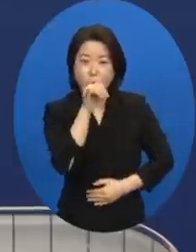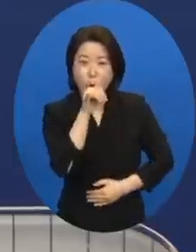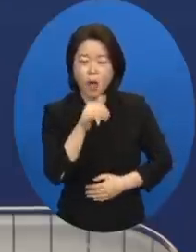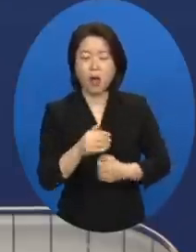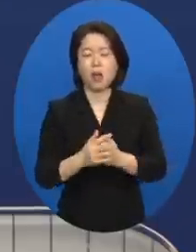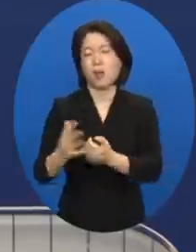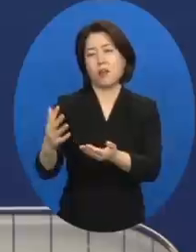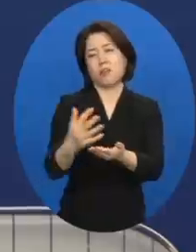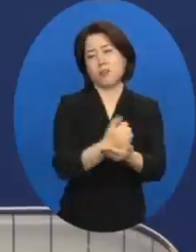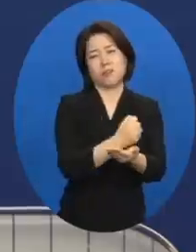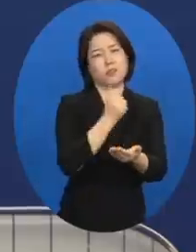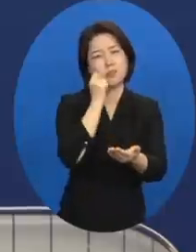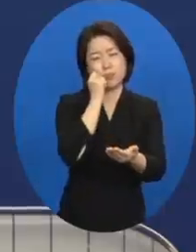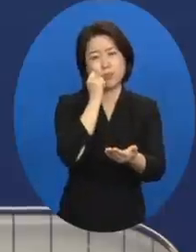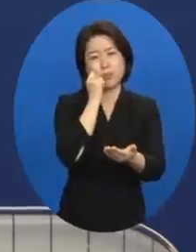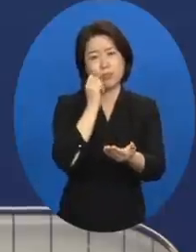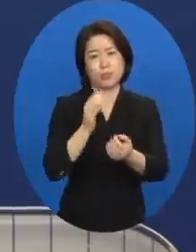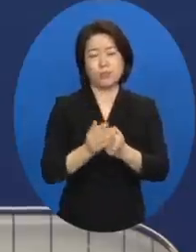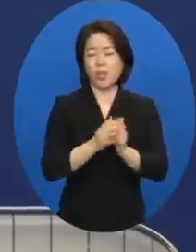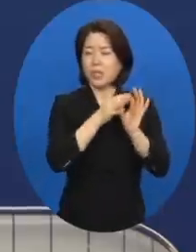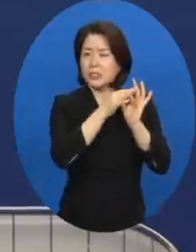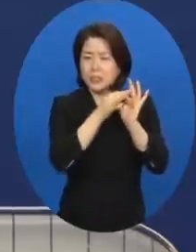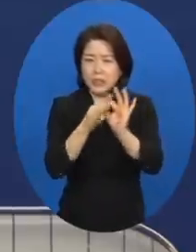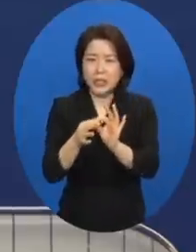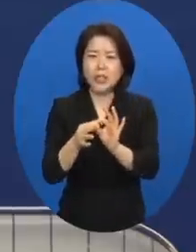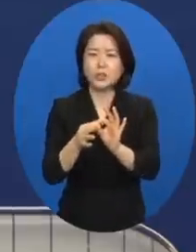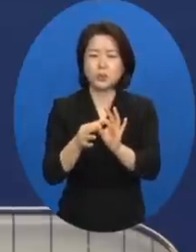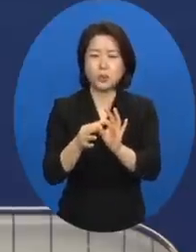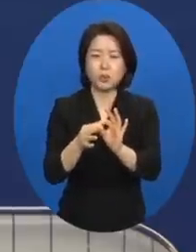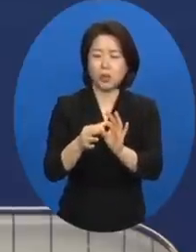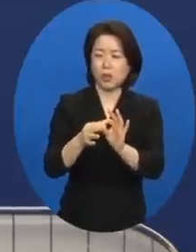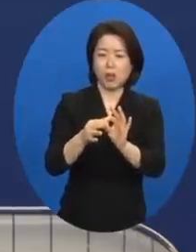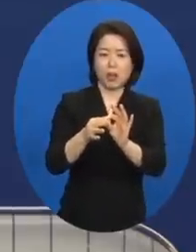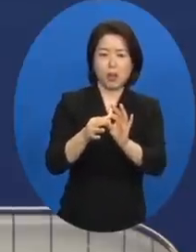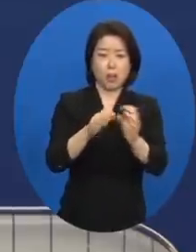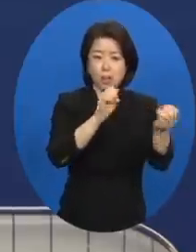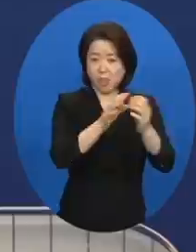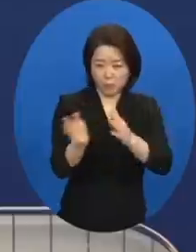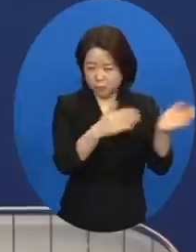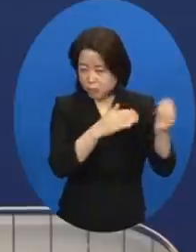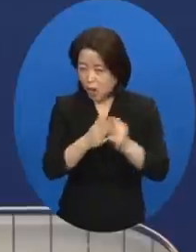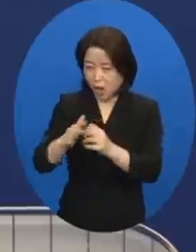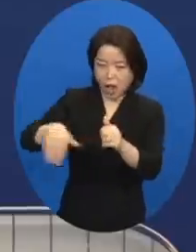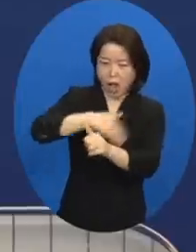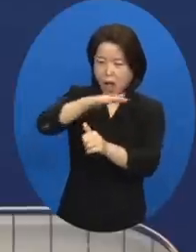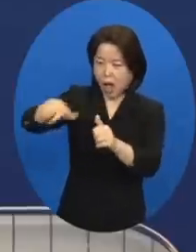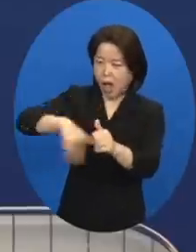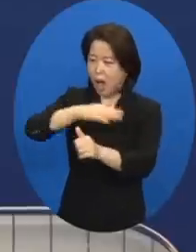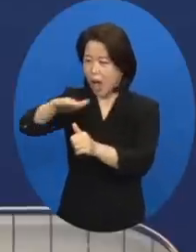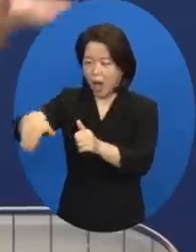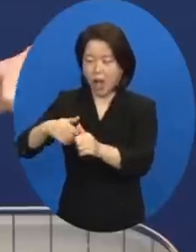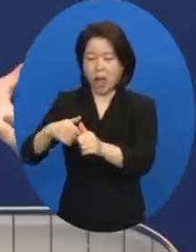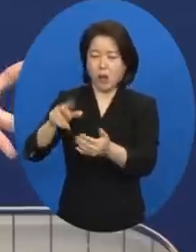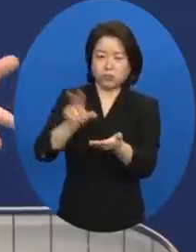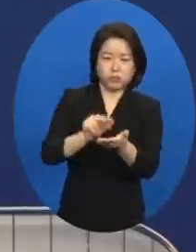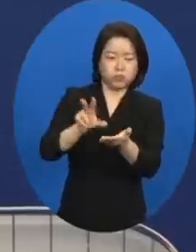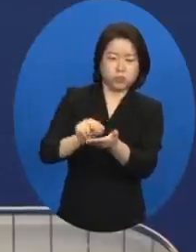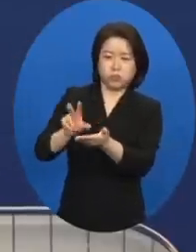얻지를 못하는 거예요. 그리고 계속 그 상황에 대해서 실세